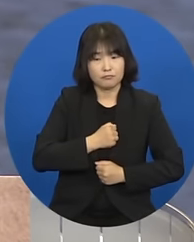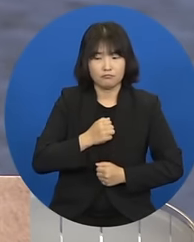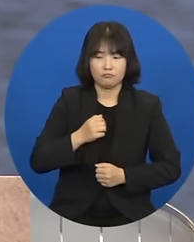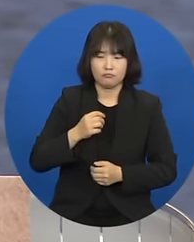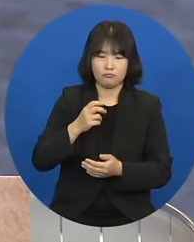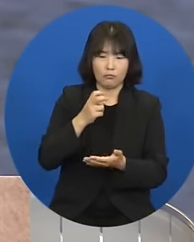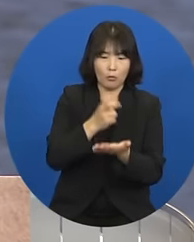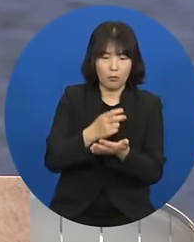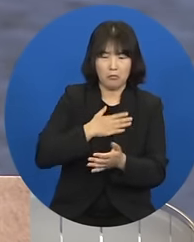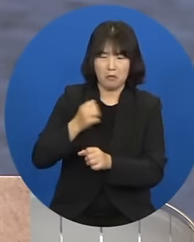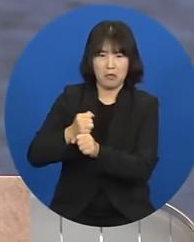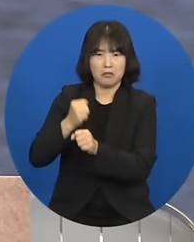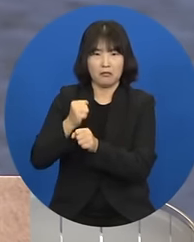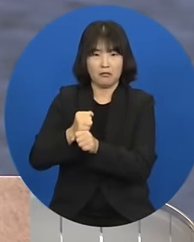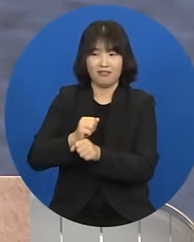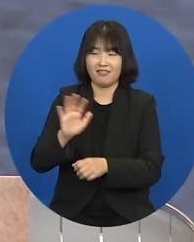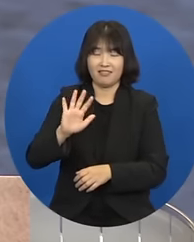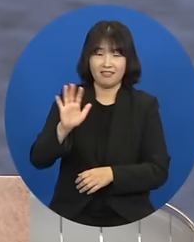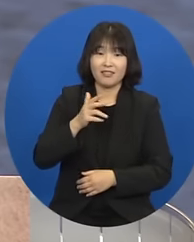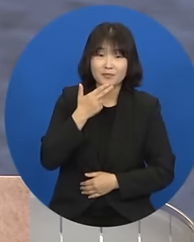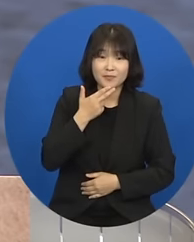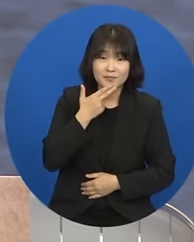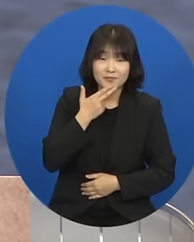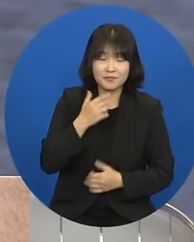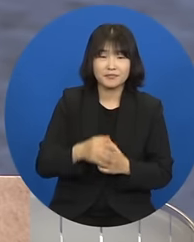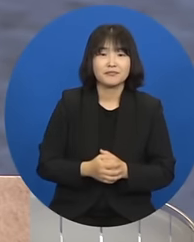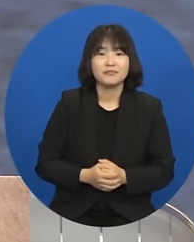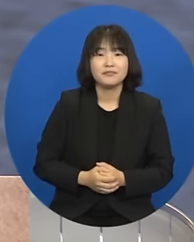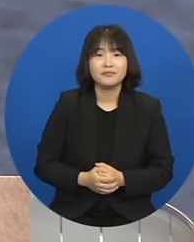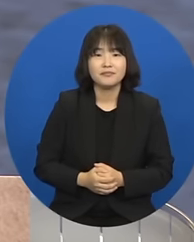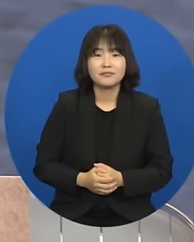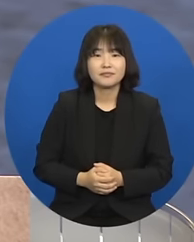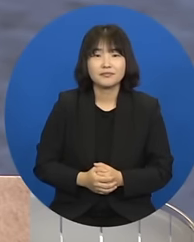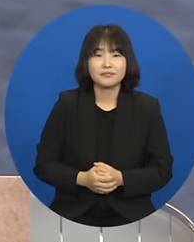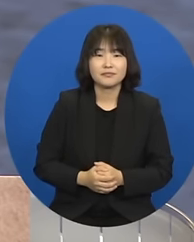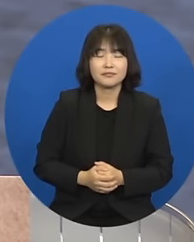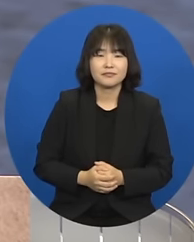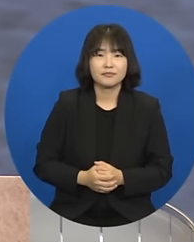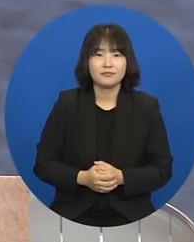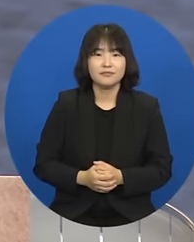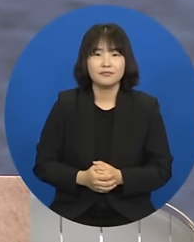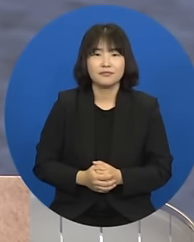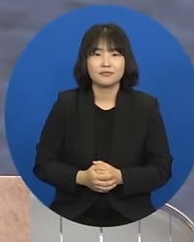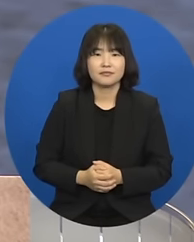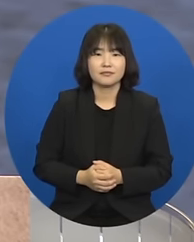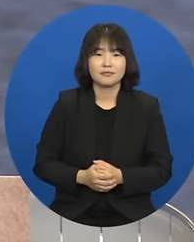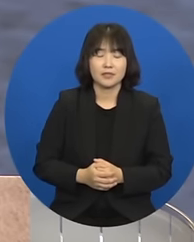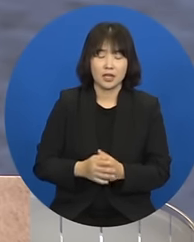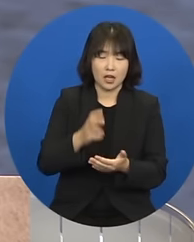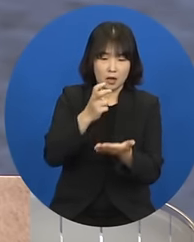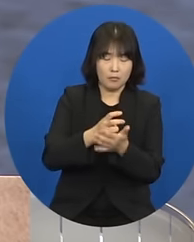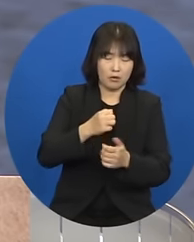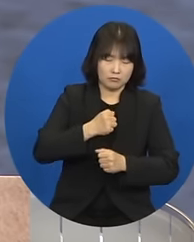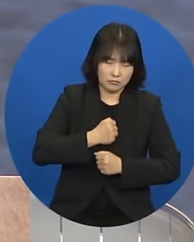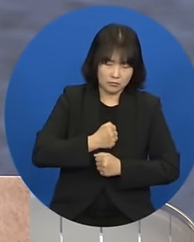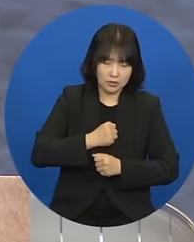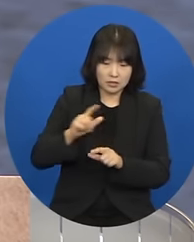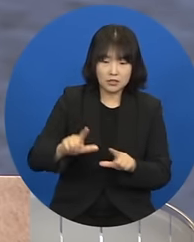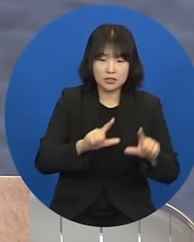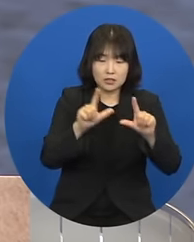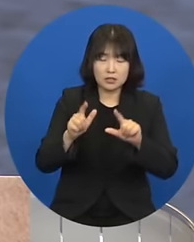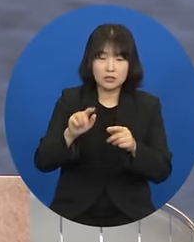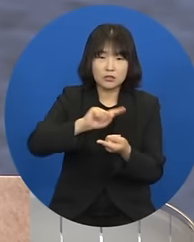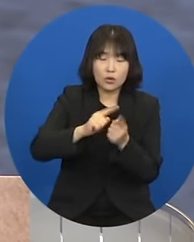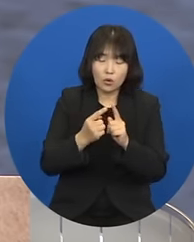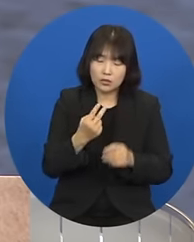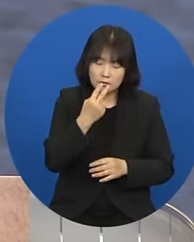없을 거예요. 다 지키면 사실 거예요. 빨간불, 파란불, 노란불, 좌회전 지키며 사는 것이 서로의 건강과 생명을 지키는